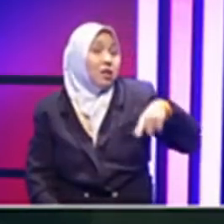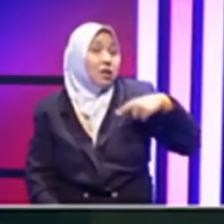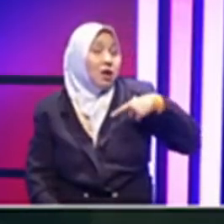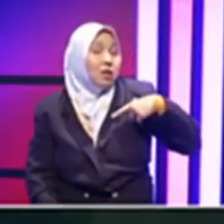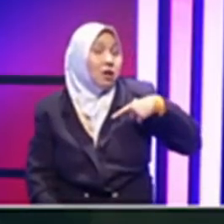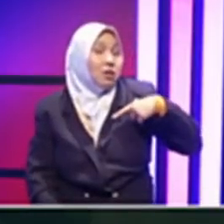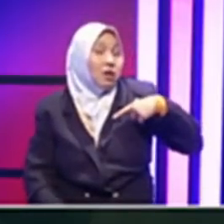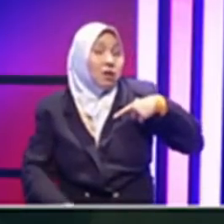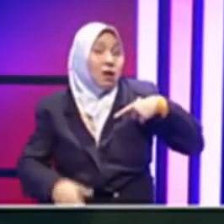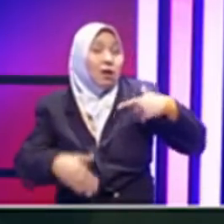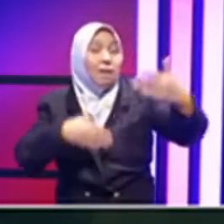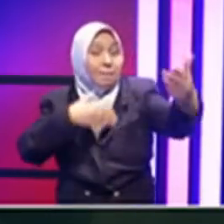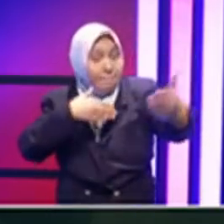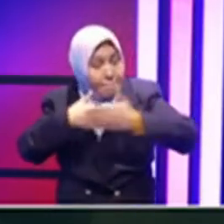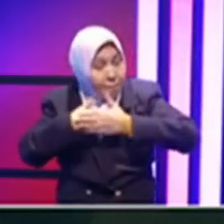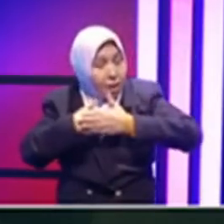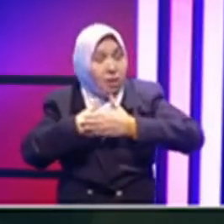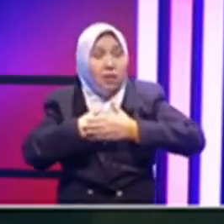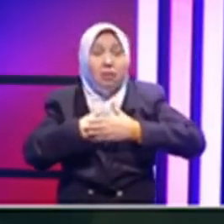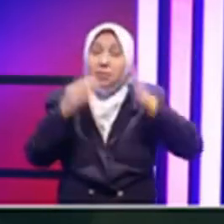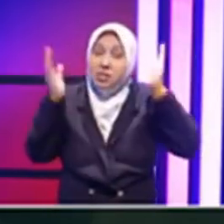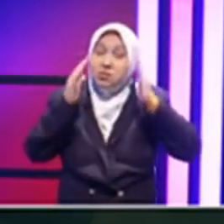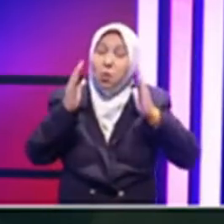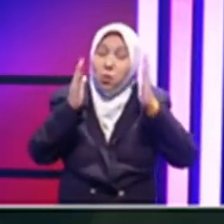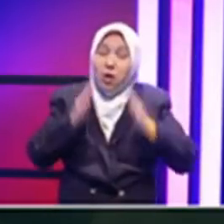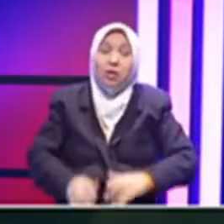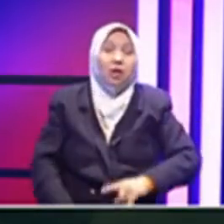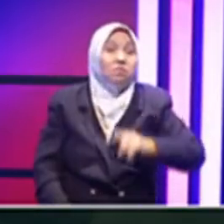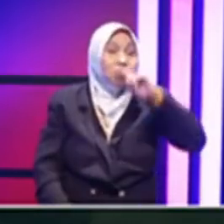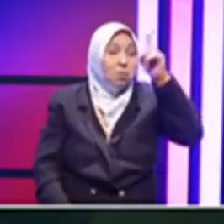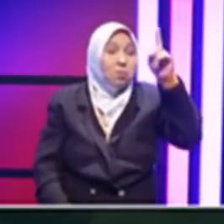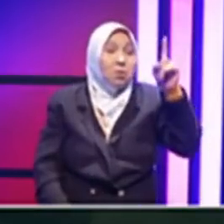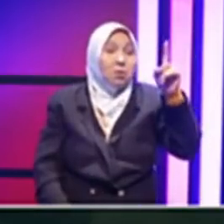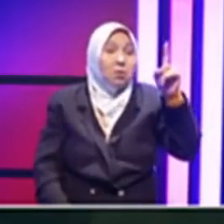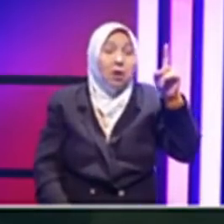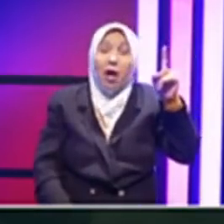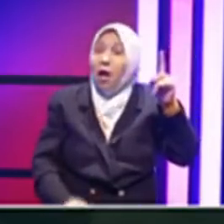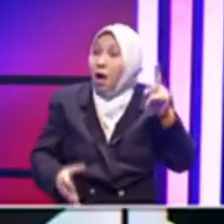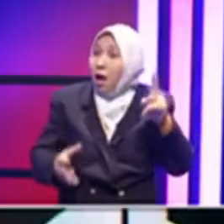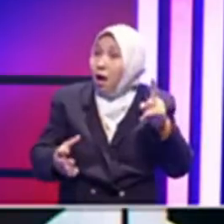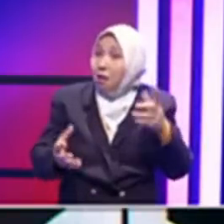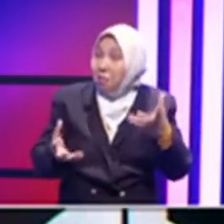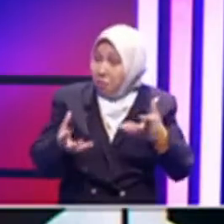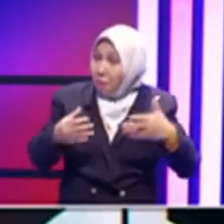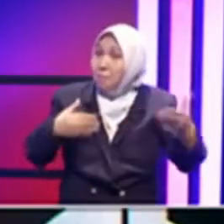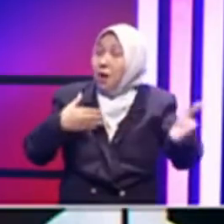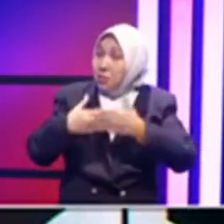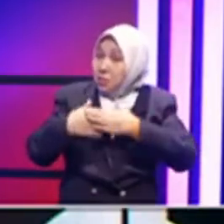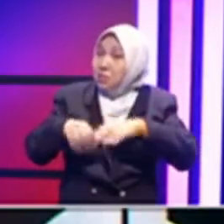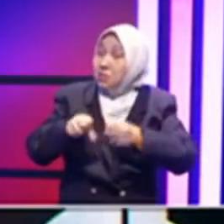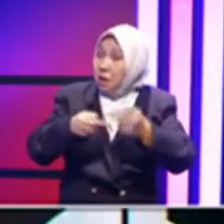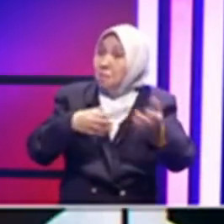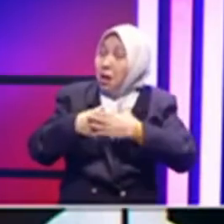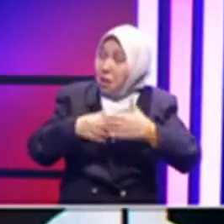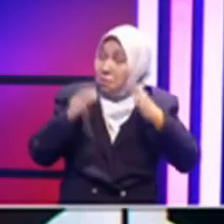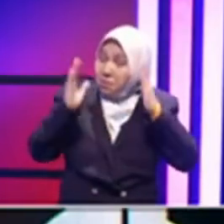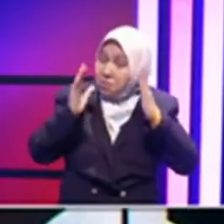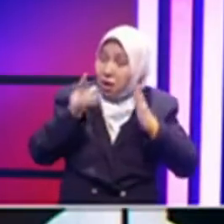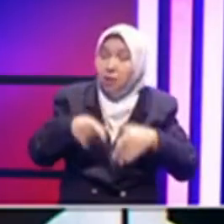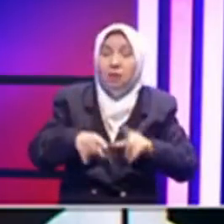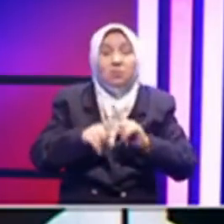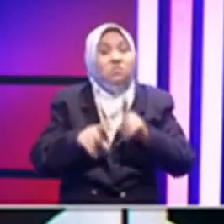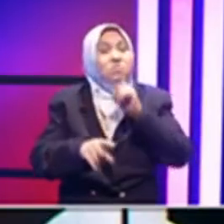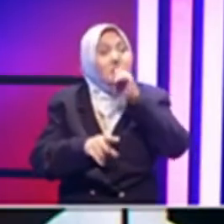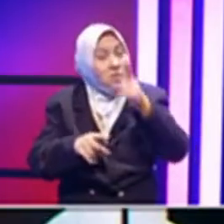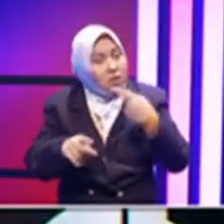dipatahkan balik ke Malaysia tu. Bagi setengah orang yang sombong, kata wah nak patah balik, ha kan, padahal kita sebenarnya